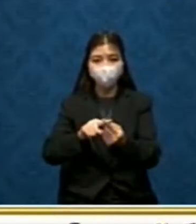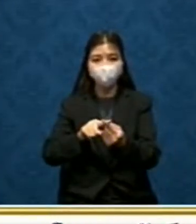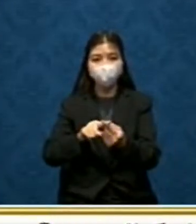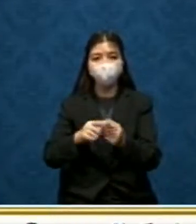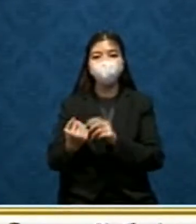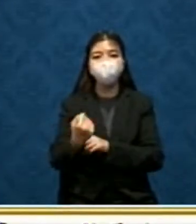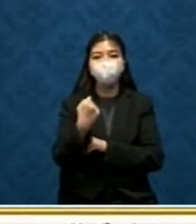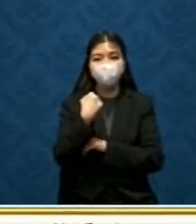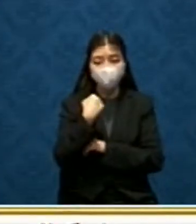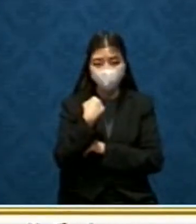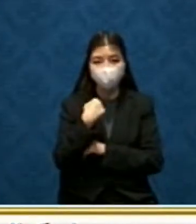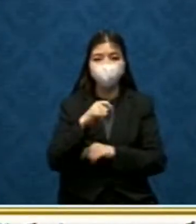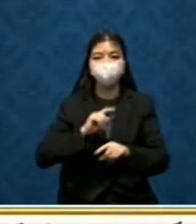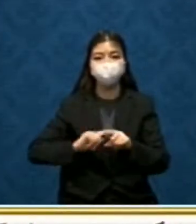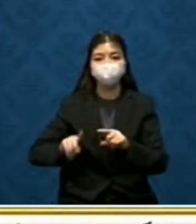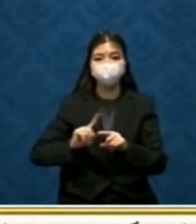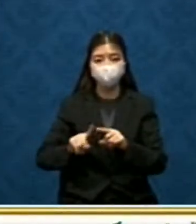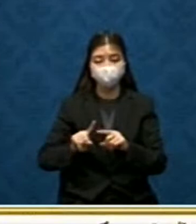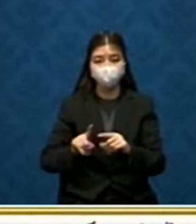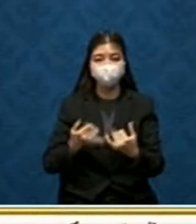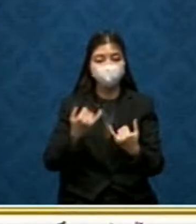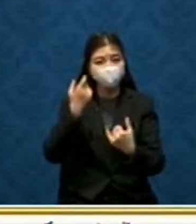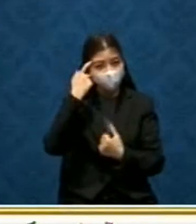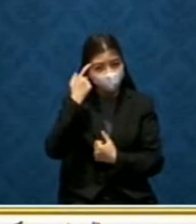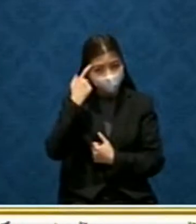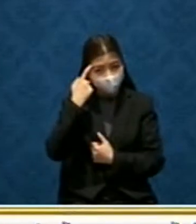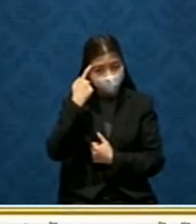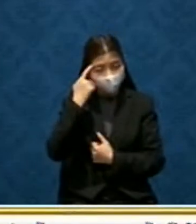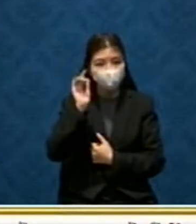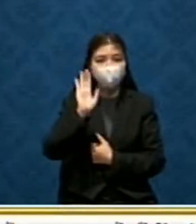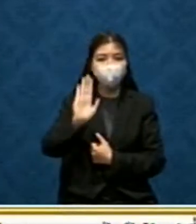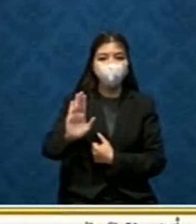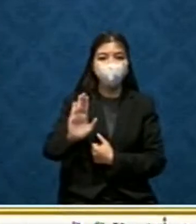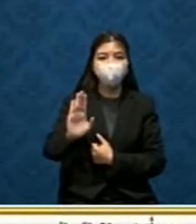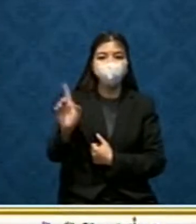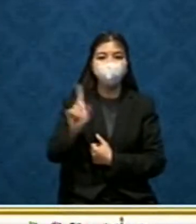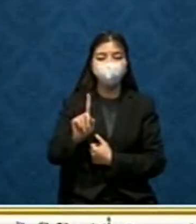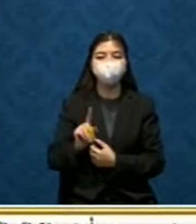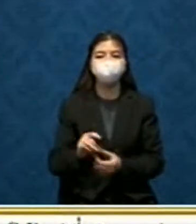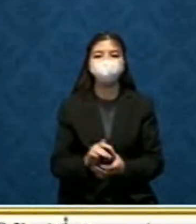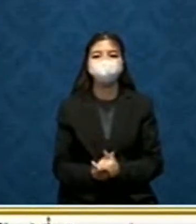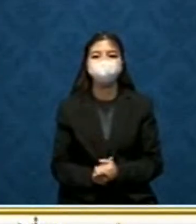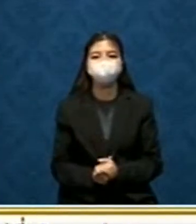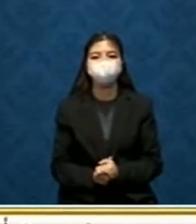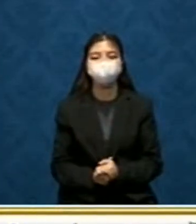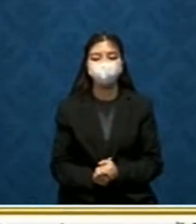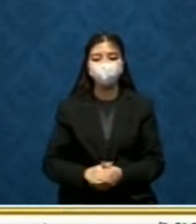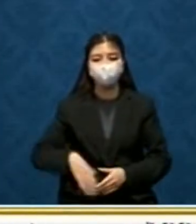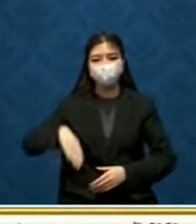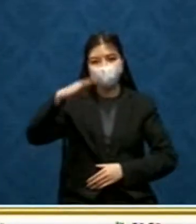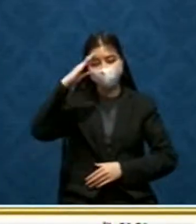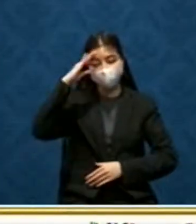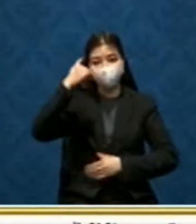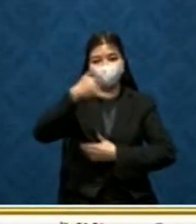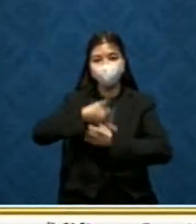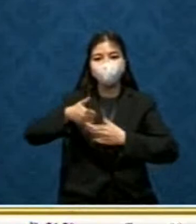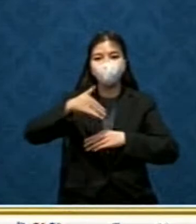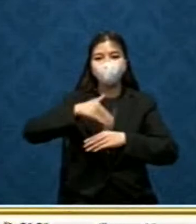คงให่ความมนโคงของท่านท่คิดอย่เดีวคือมีทหารต่าง ann beim Rdy shareholders